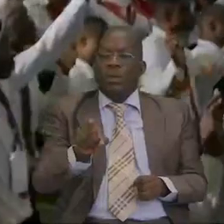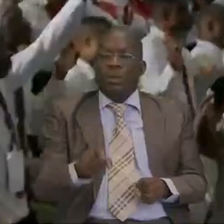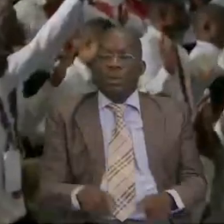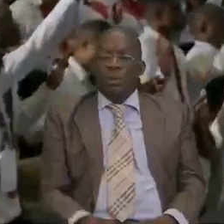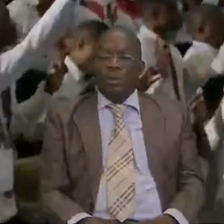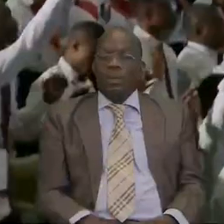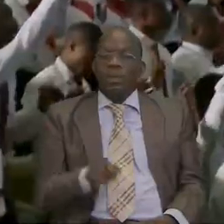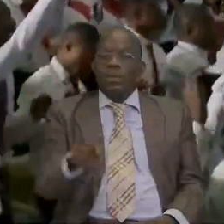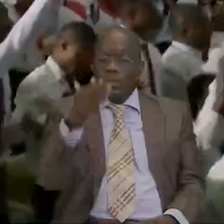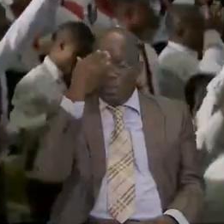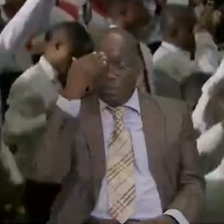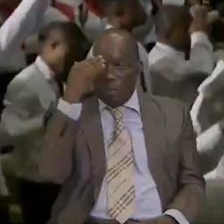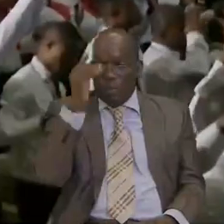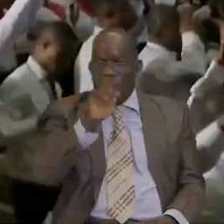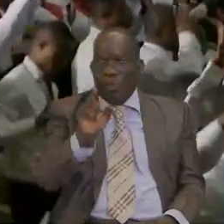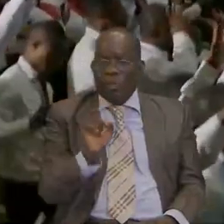Tu sais,